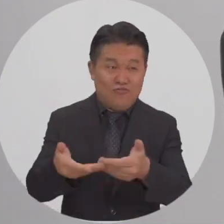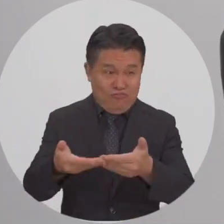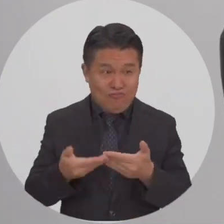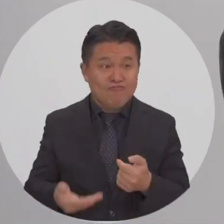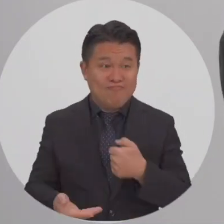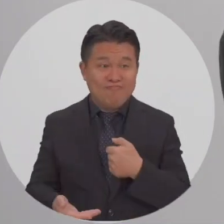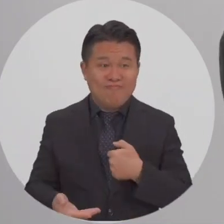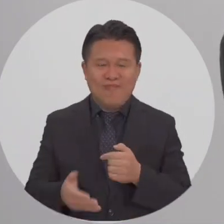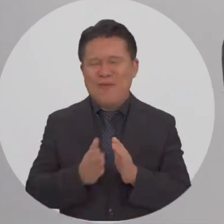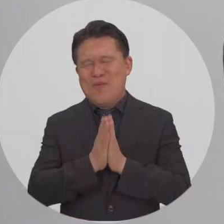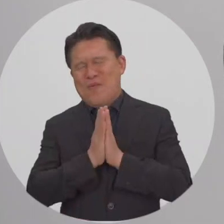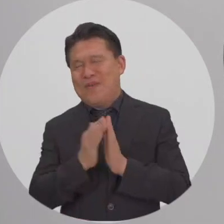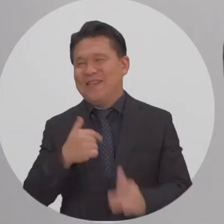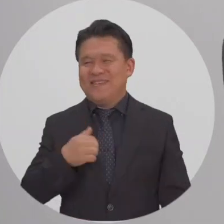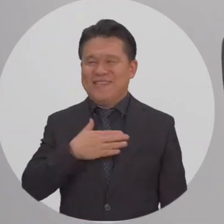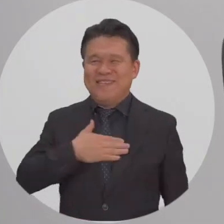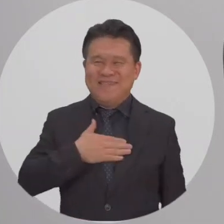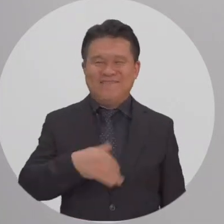잘한다고